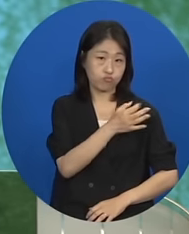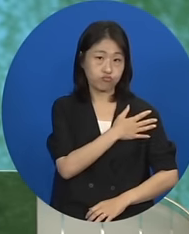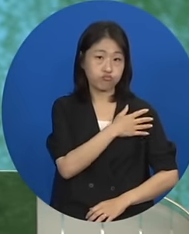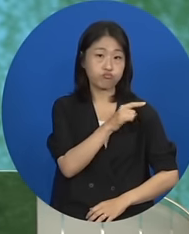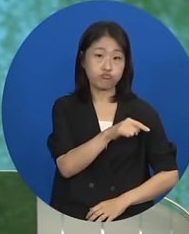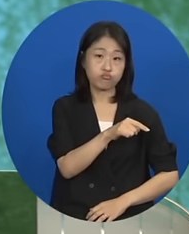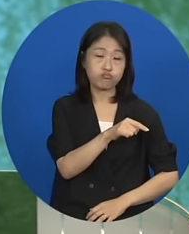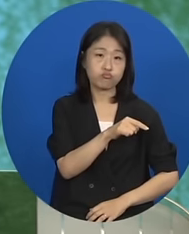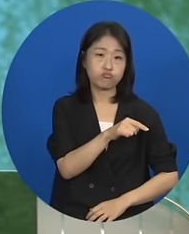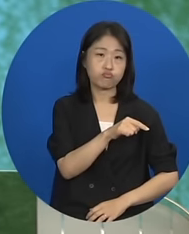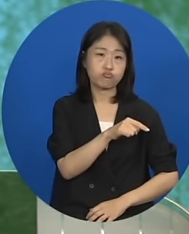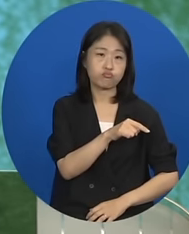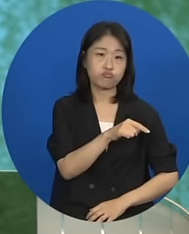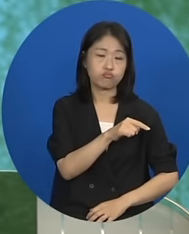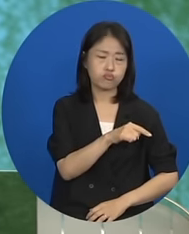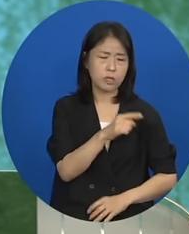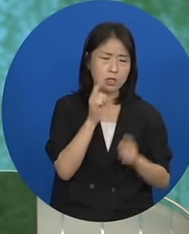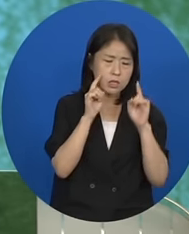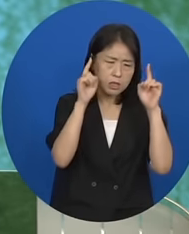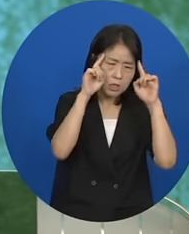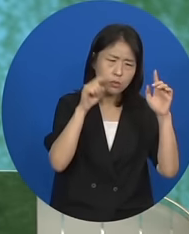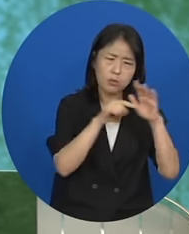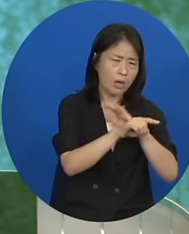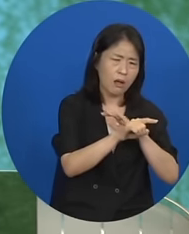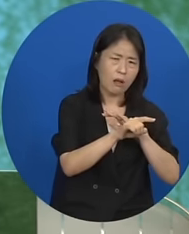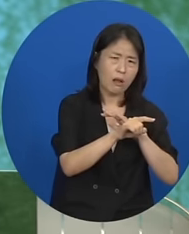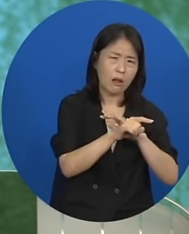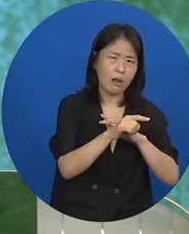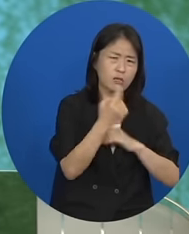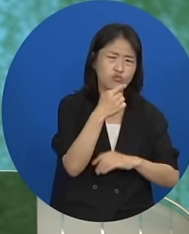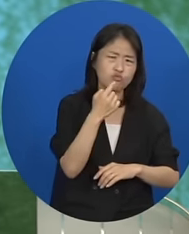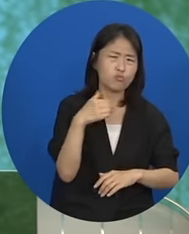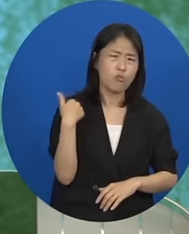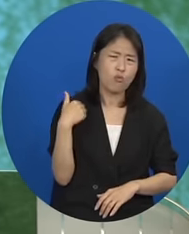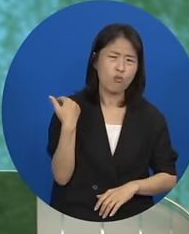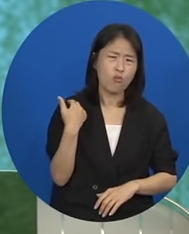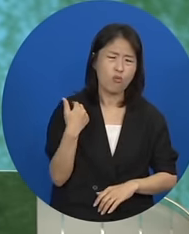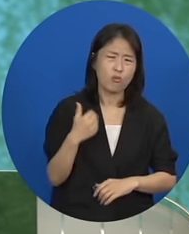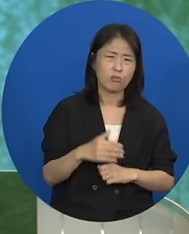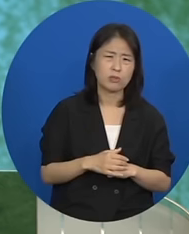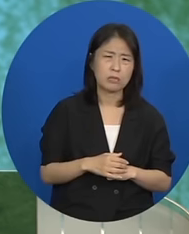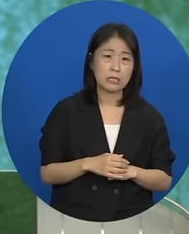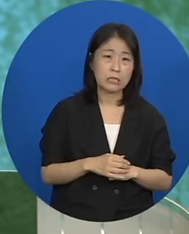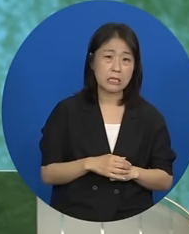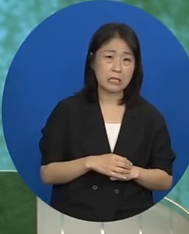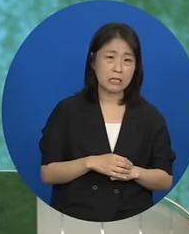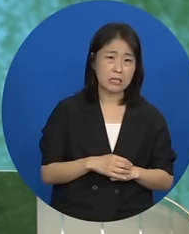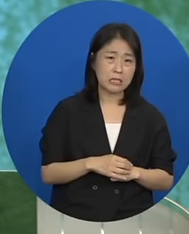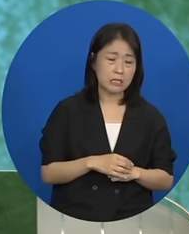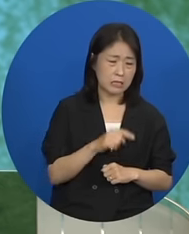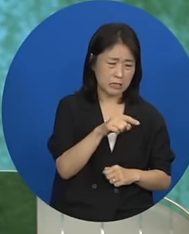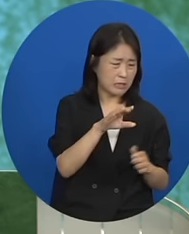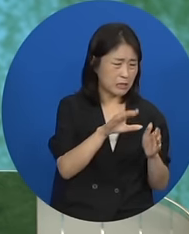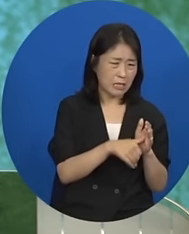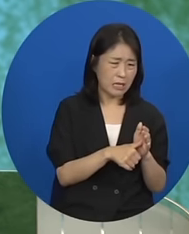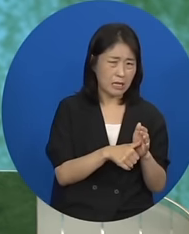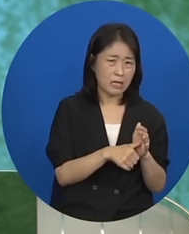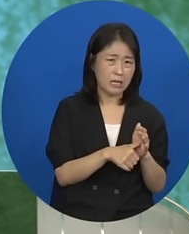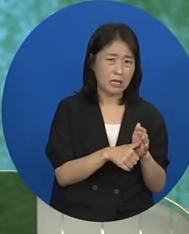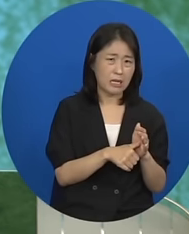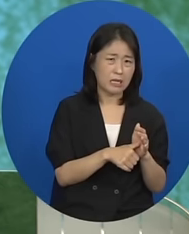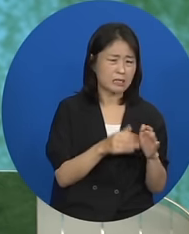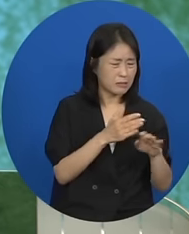않았을 텐데 우리 형제들에게 알려달라 이겁니다 늦었어요 그때 이제 더 이상 기회가 없습니다 그러나